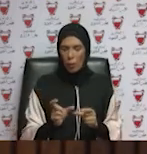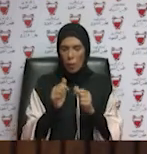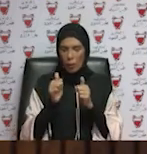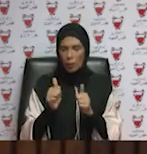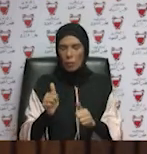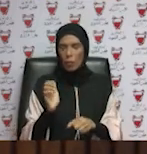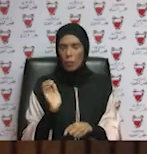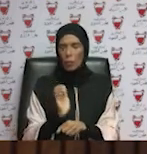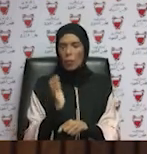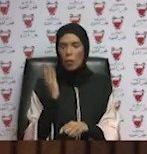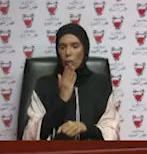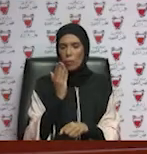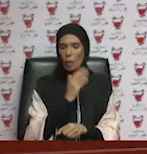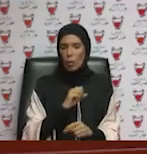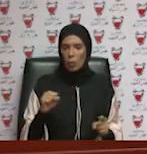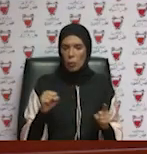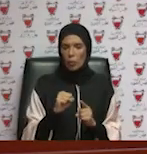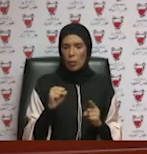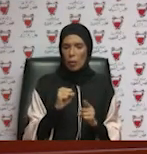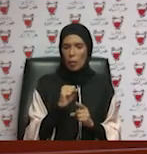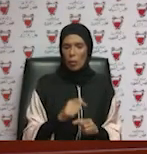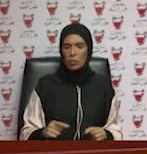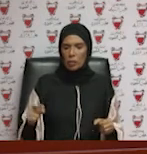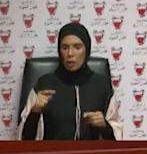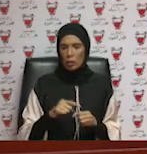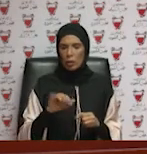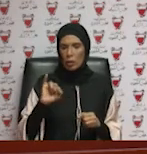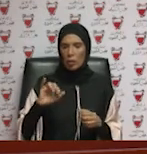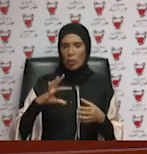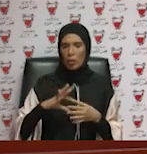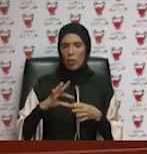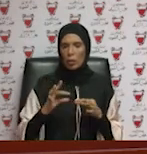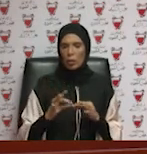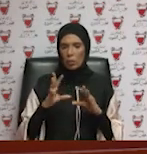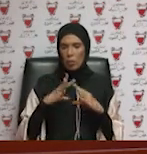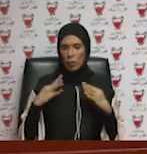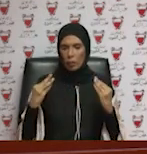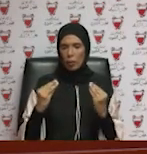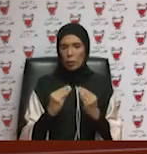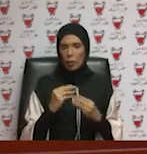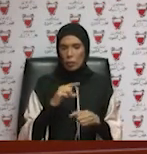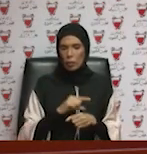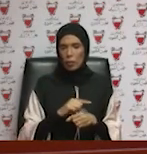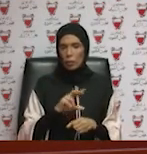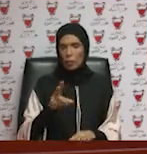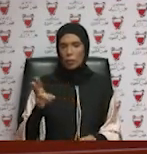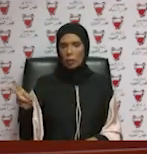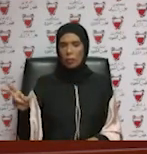يعدون أنفسهم للاختصاص بالتعاون مع المؤسسات والهيئات الطبية المختلفة.